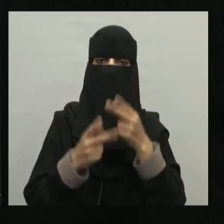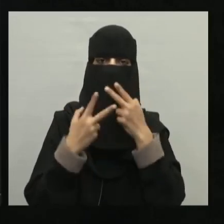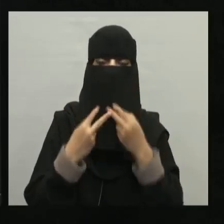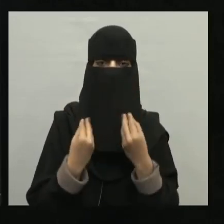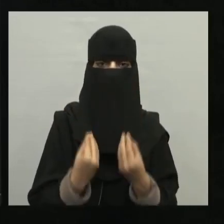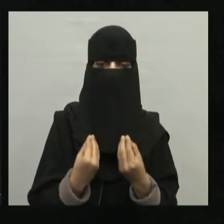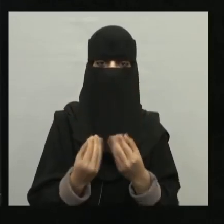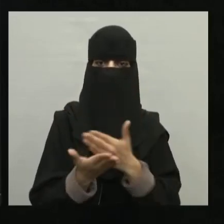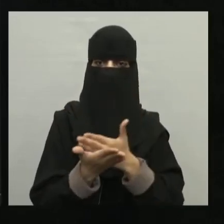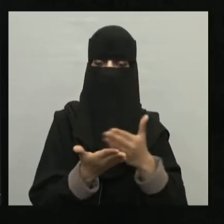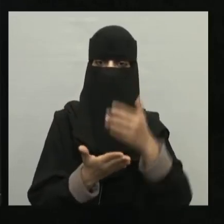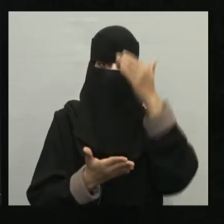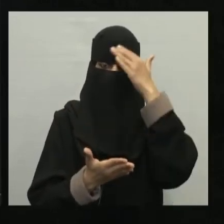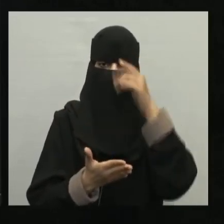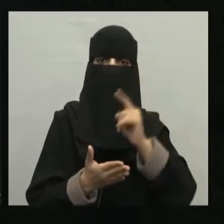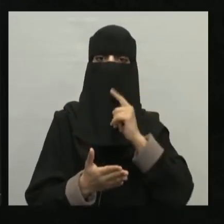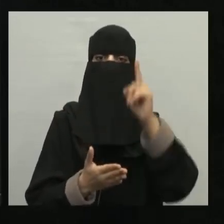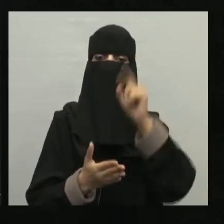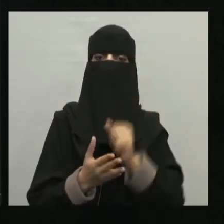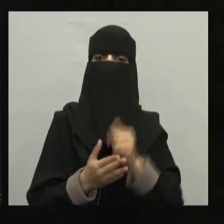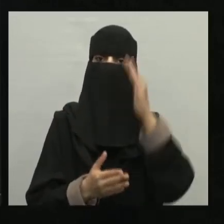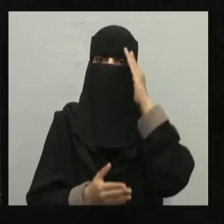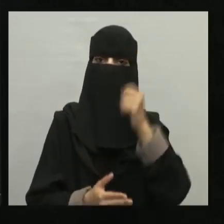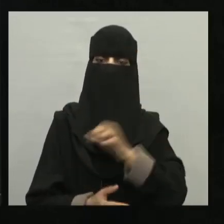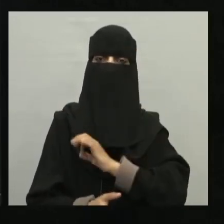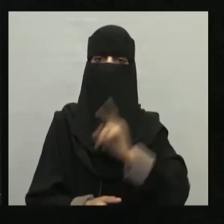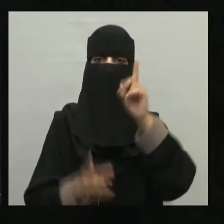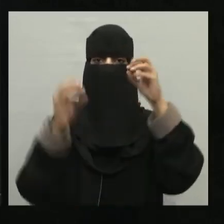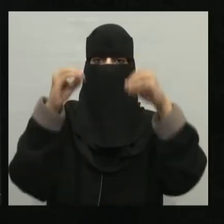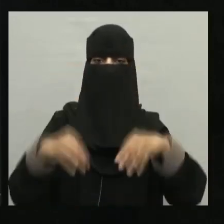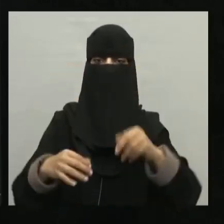نظيفة خالية من الأمراض بإذن الله. والسلام عليكم ورحمة الله وبركاته.